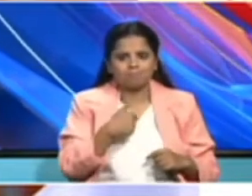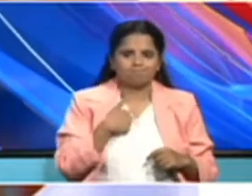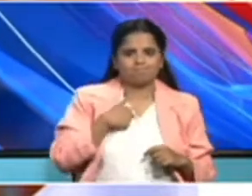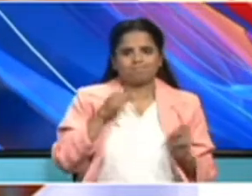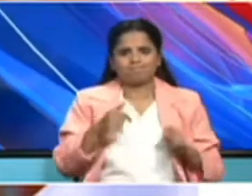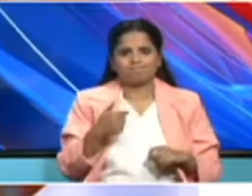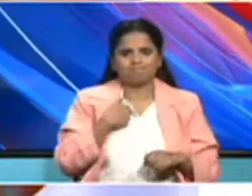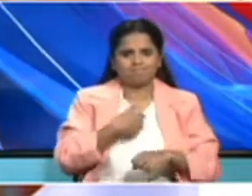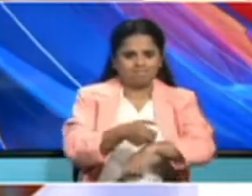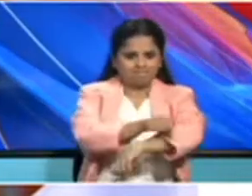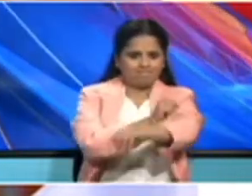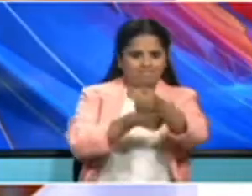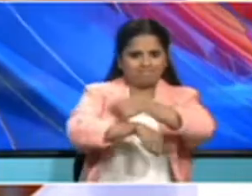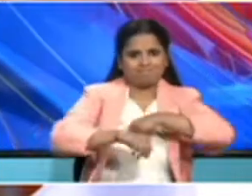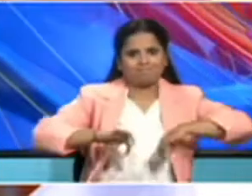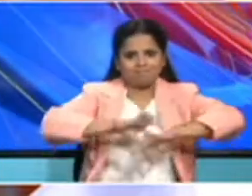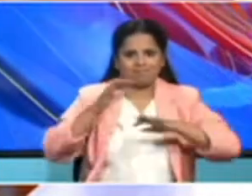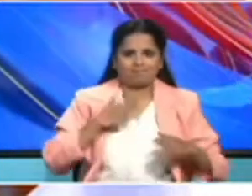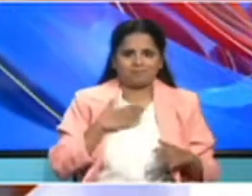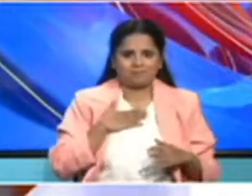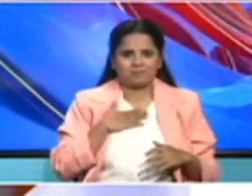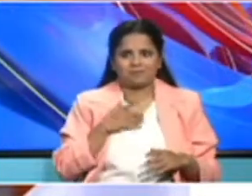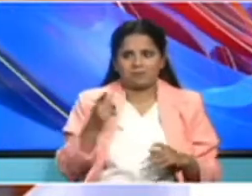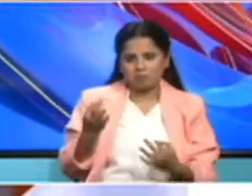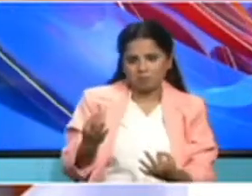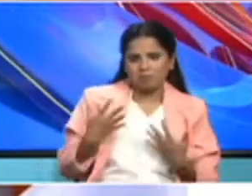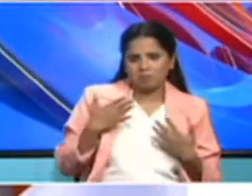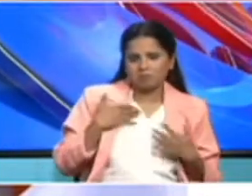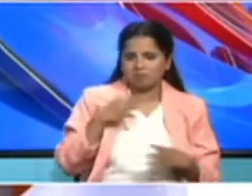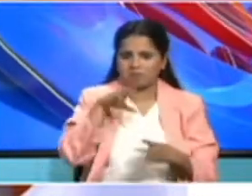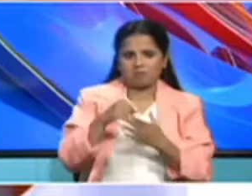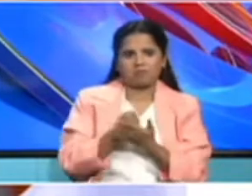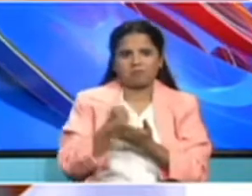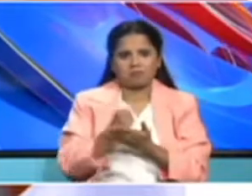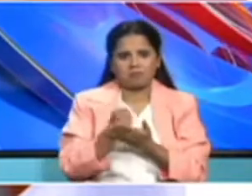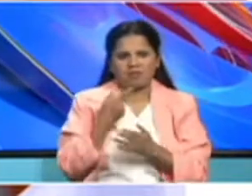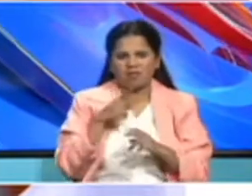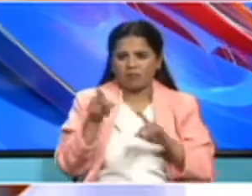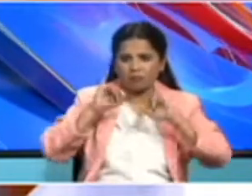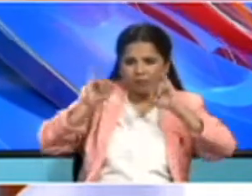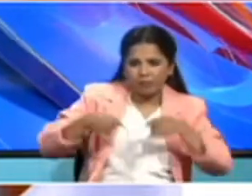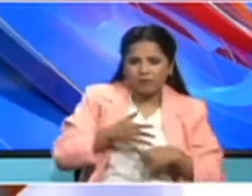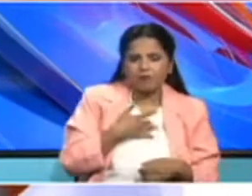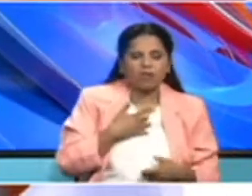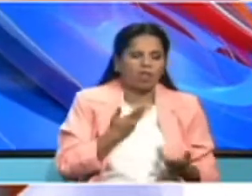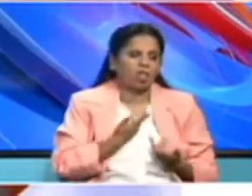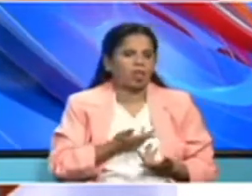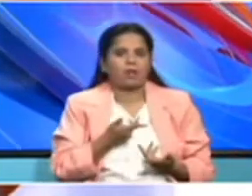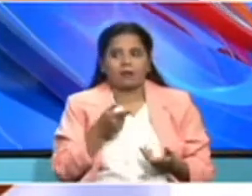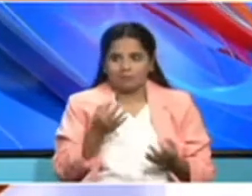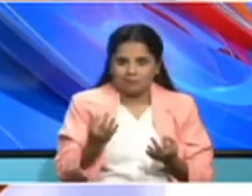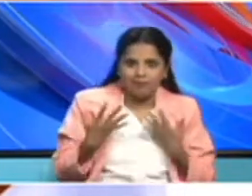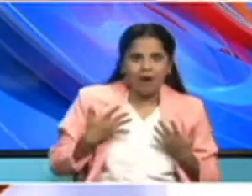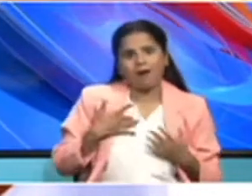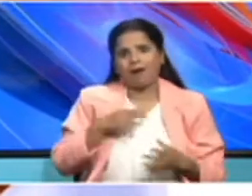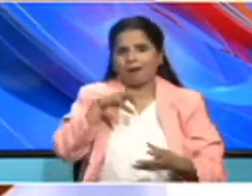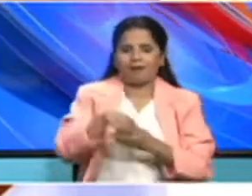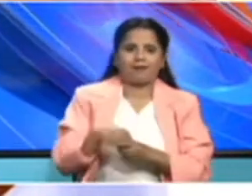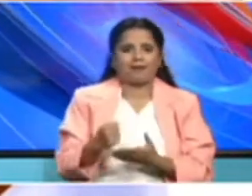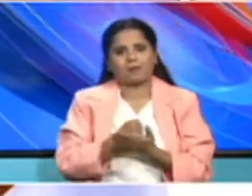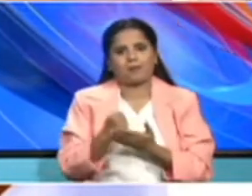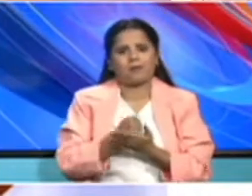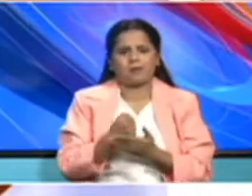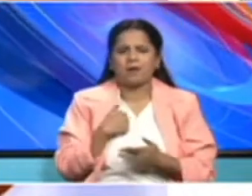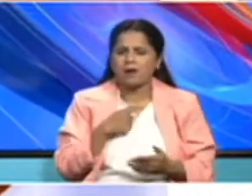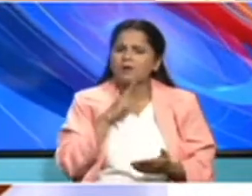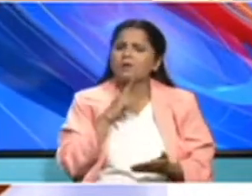एक नई ऊंचाई तक पहुंच जाता है। मुझे विश्वास है हमारे